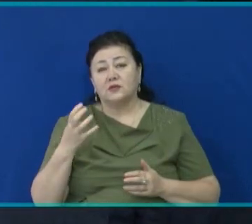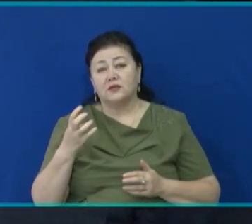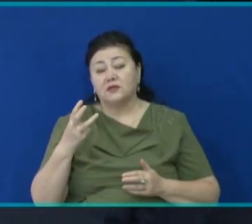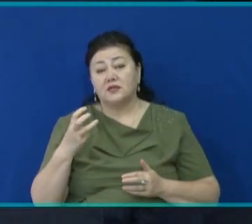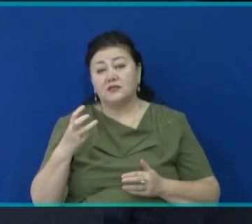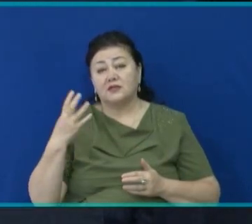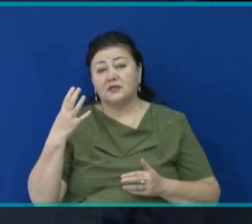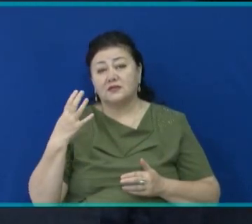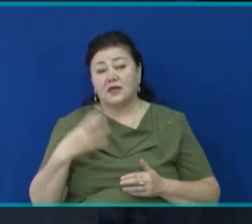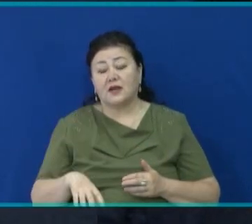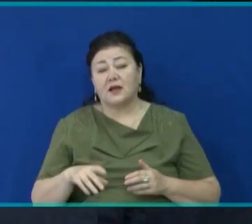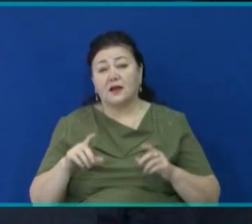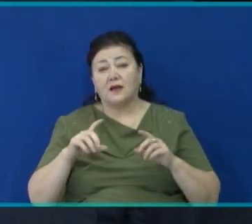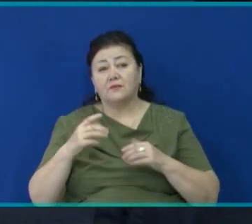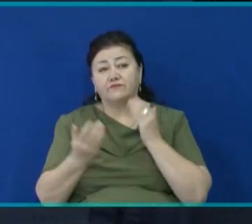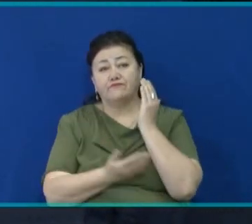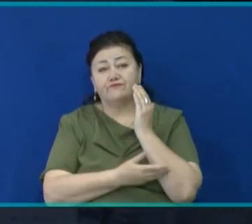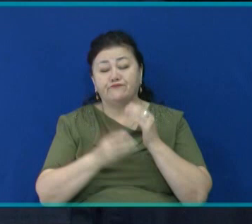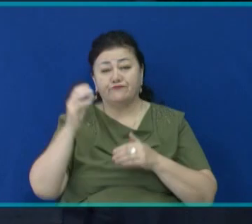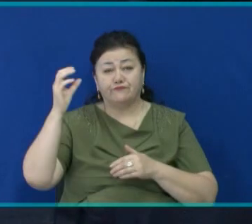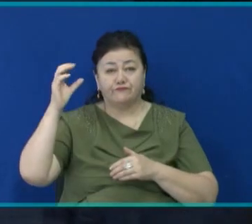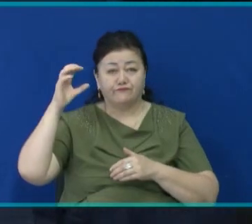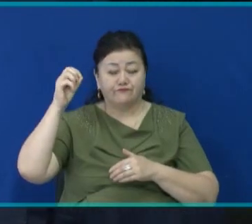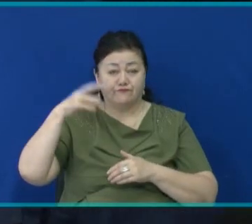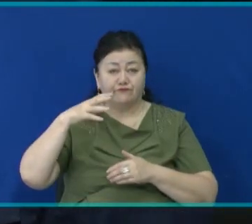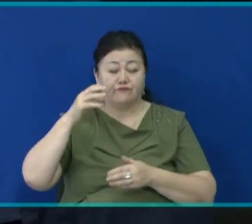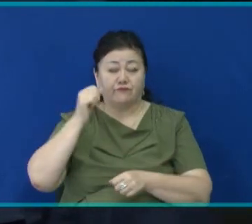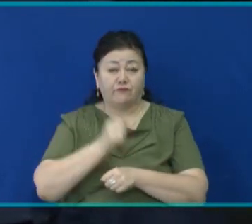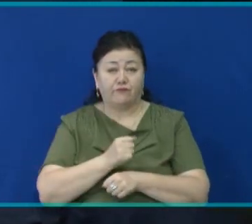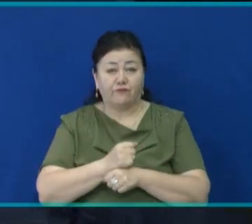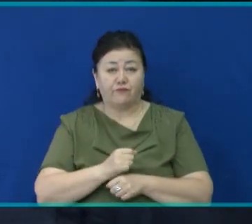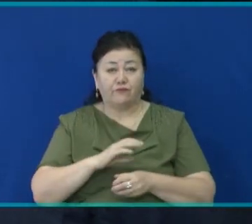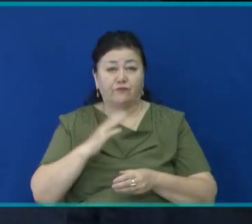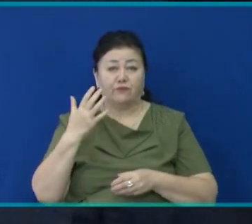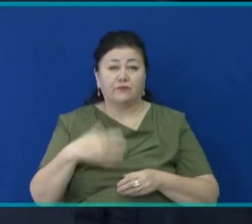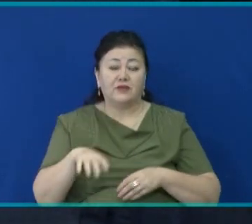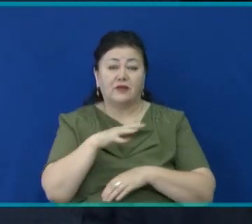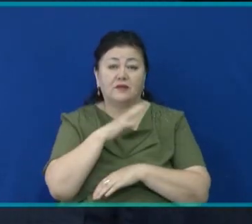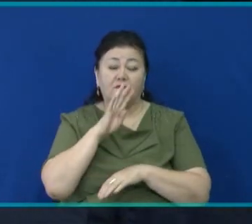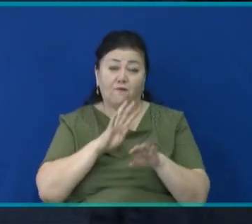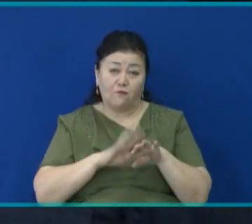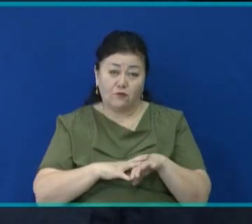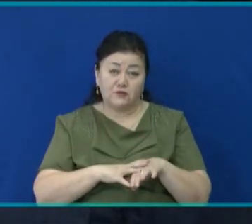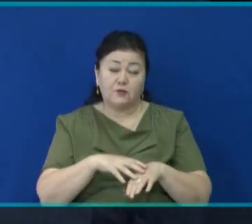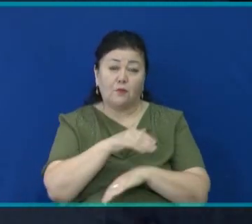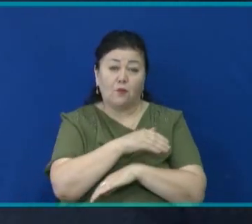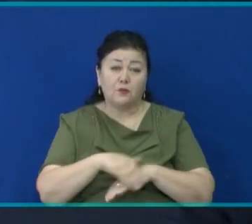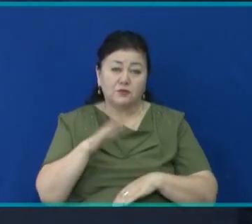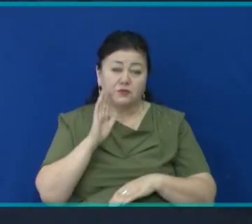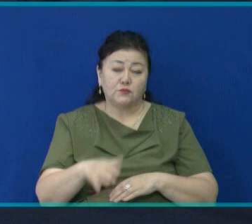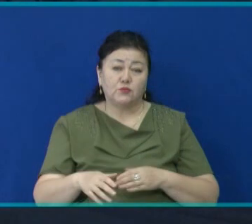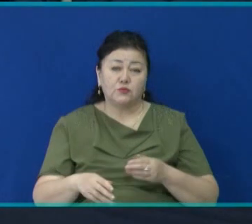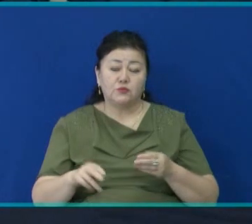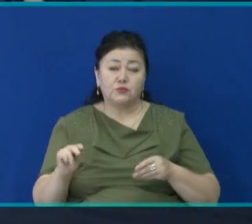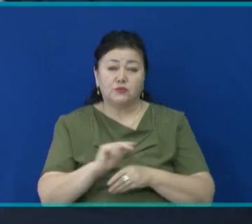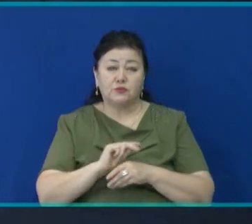освещения, соответственно, 340 светоточек. Вообще планируется осветить 58 улиц. На сегодняшний день были завершены